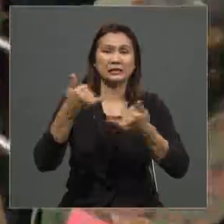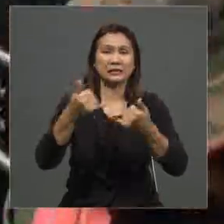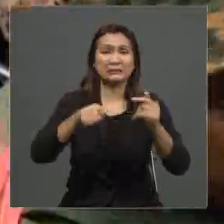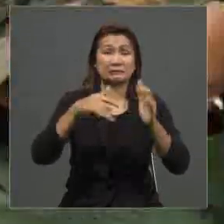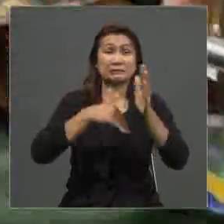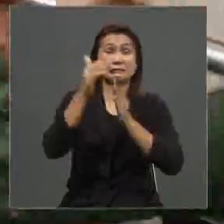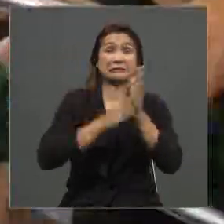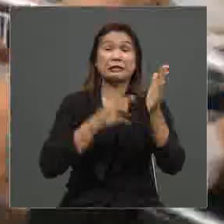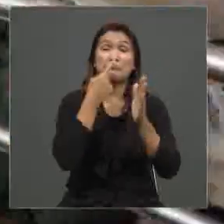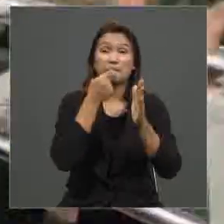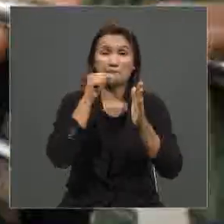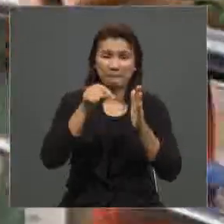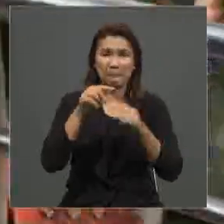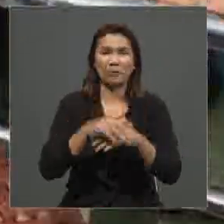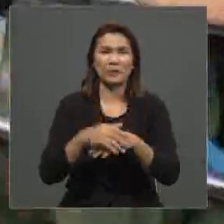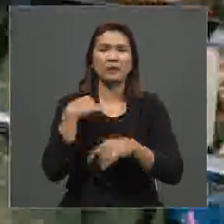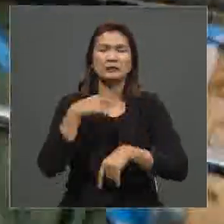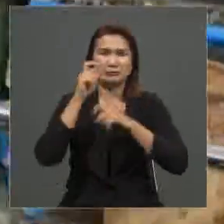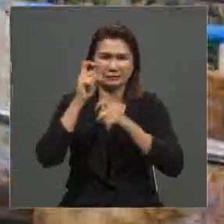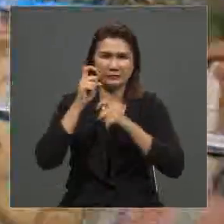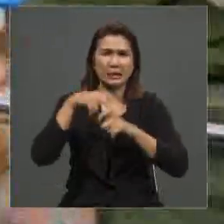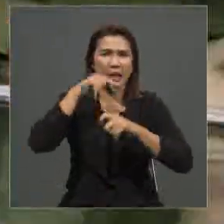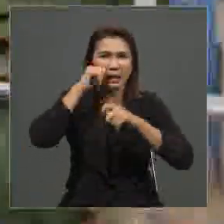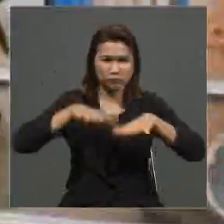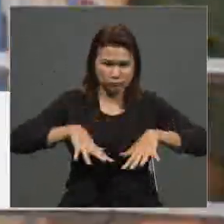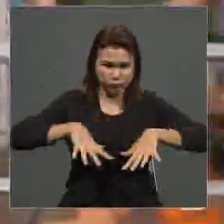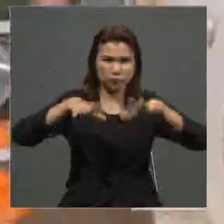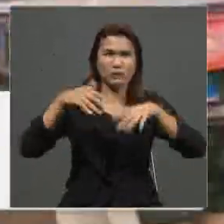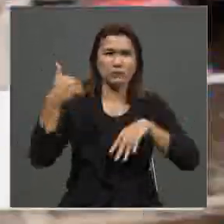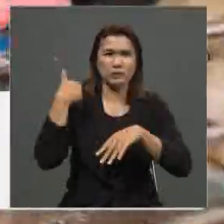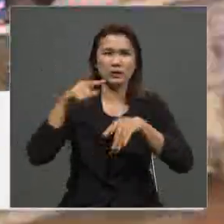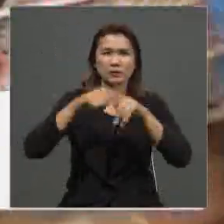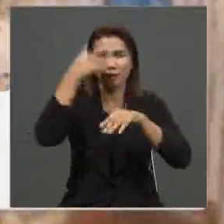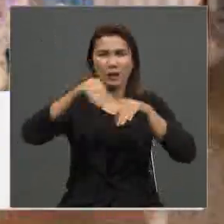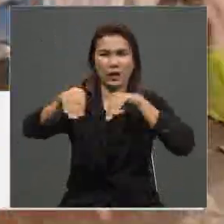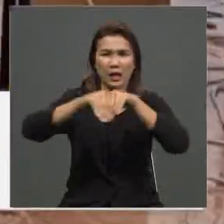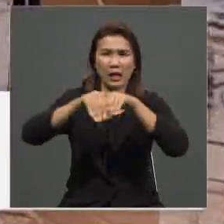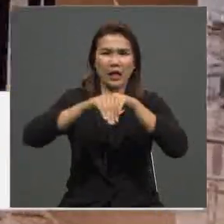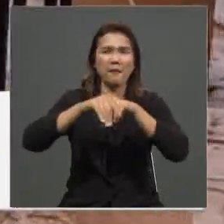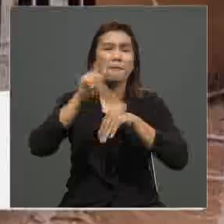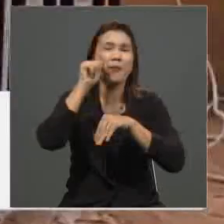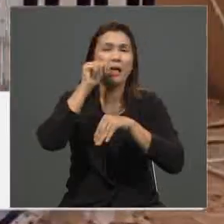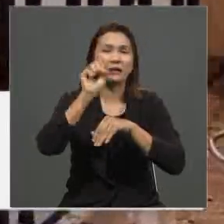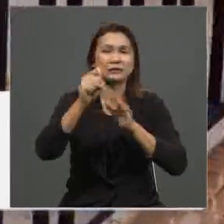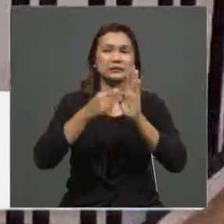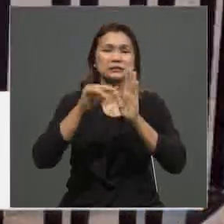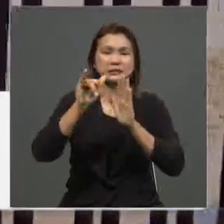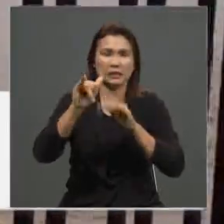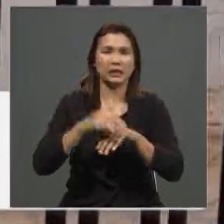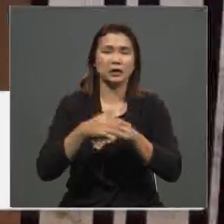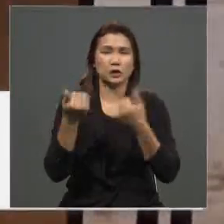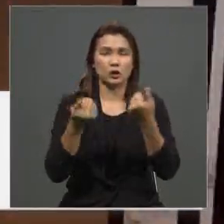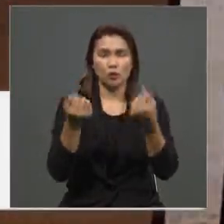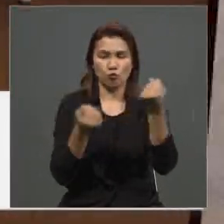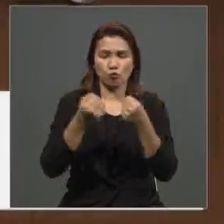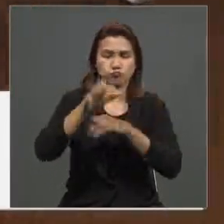สีแดงนะคะที่มีความเสี่ยงที่จะเกิดน้ำท่วมนั่นเองเพราะว่าอยู่ติดกับลำน้ำแม่สายนั่นเองเจ้าหน้าที่ก็เลยเตรียมรถแบ็คโค